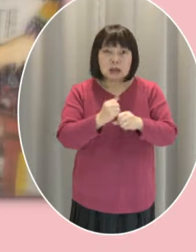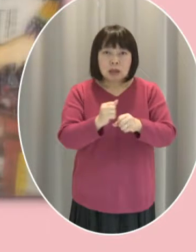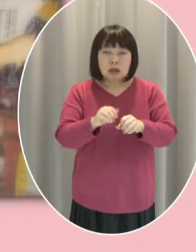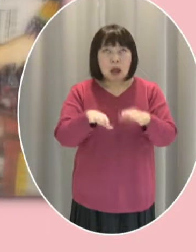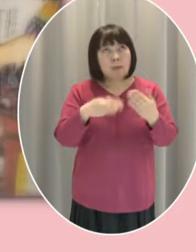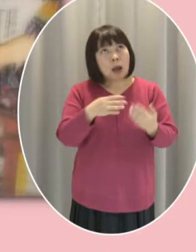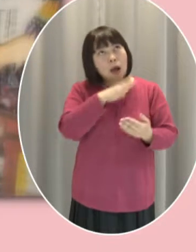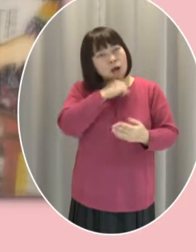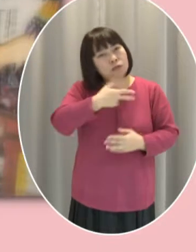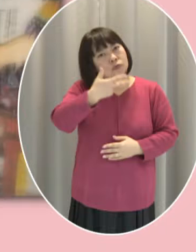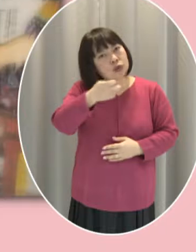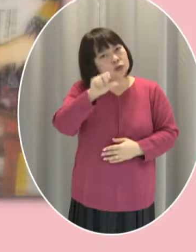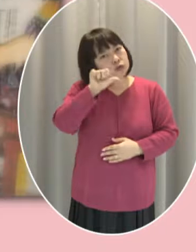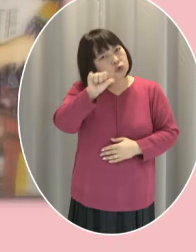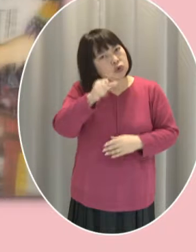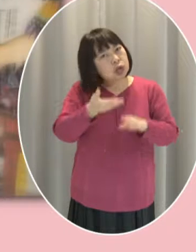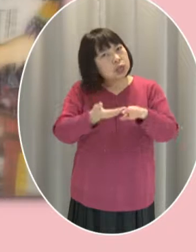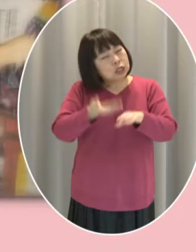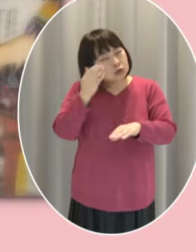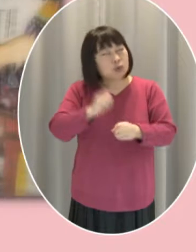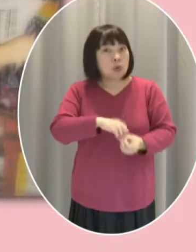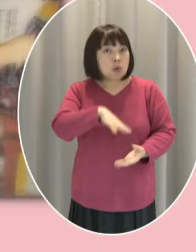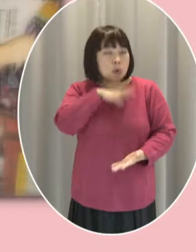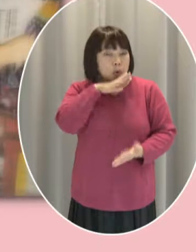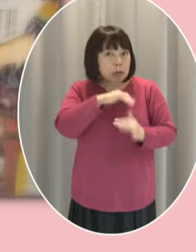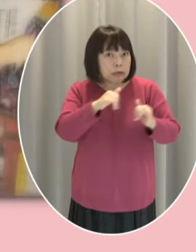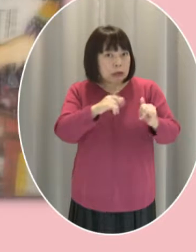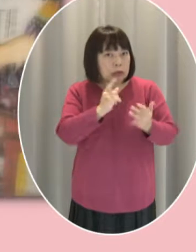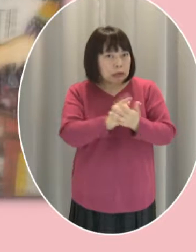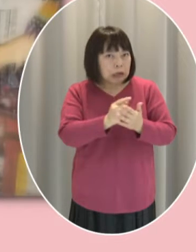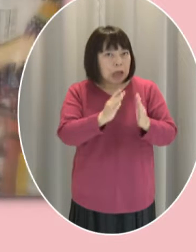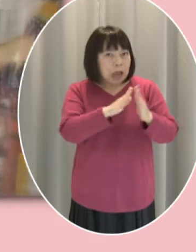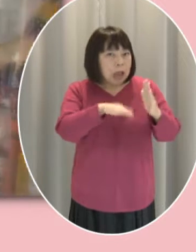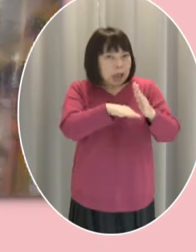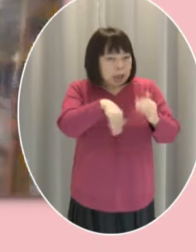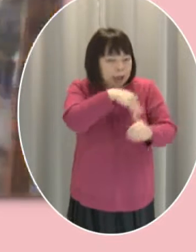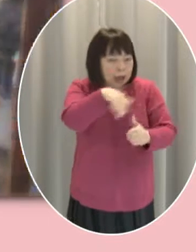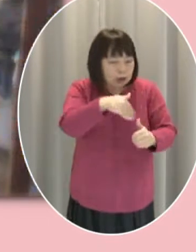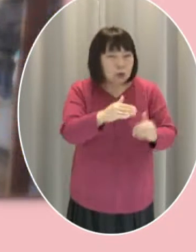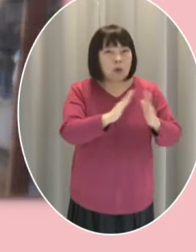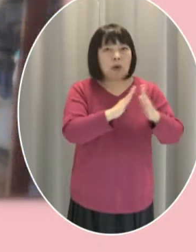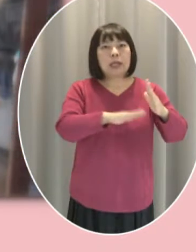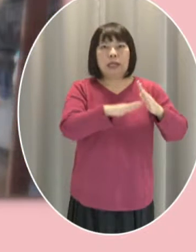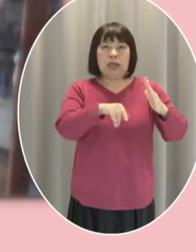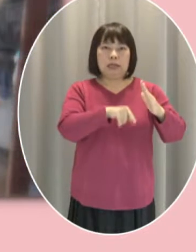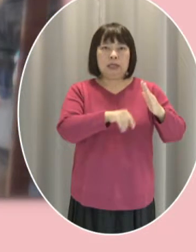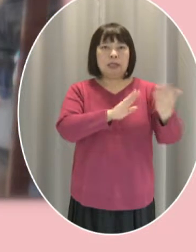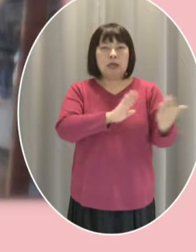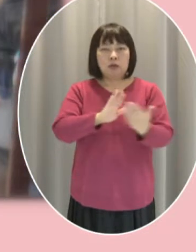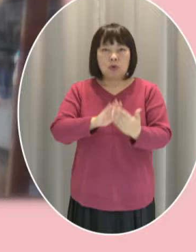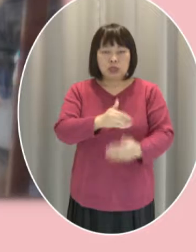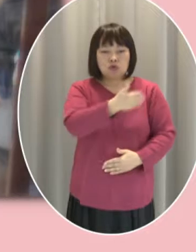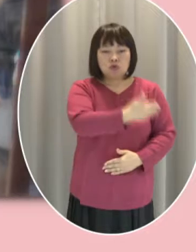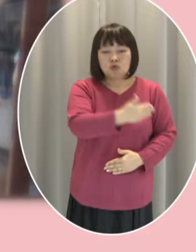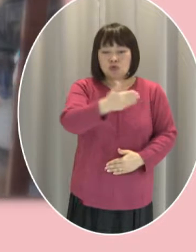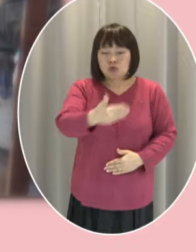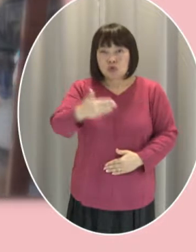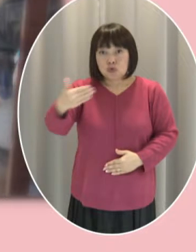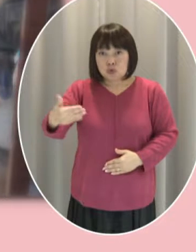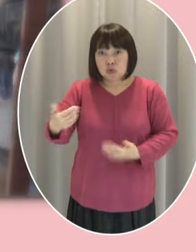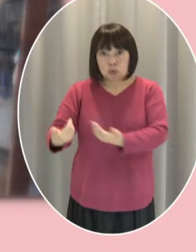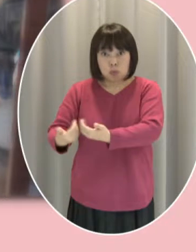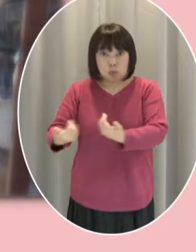ねー75歳以上の高齢者のみの世帯を対象に工夫ごとに毎月1